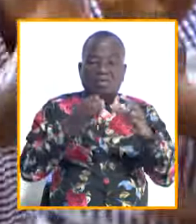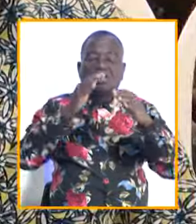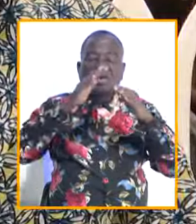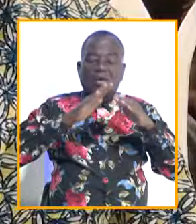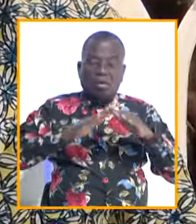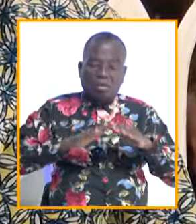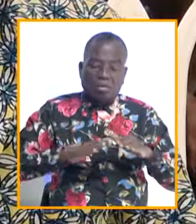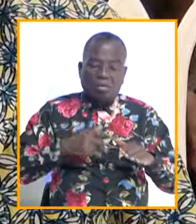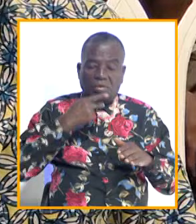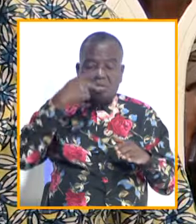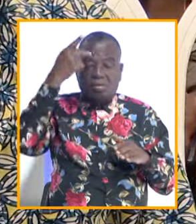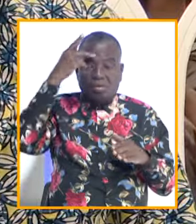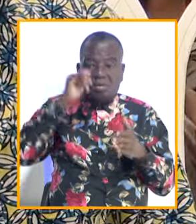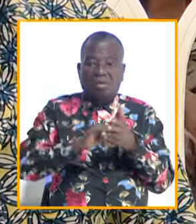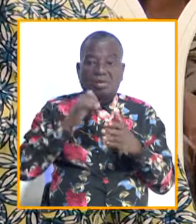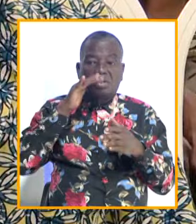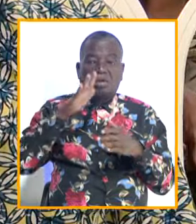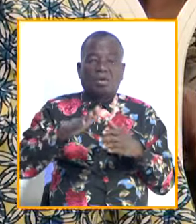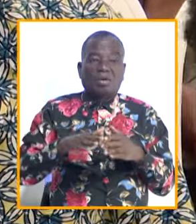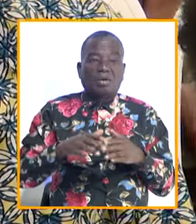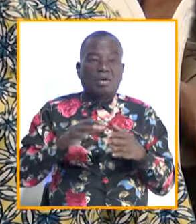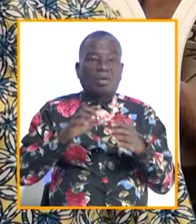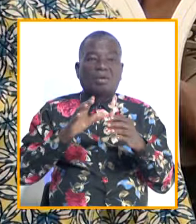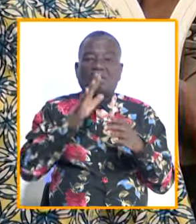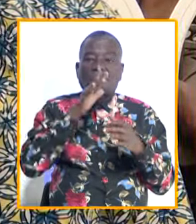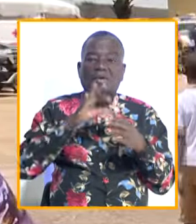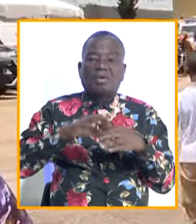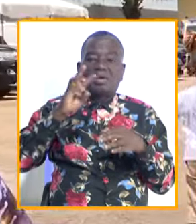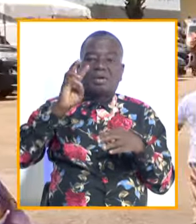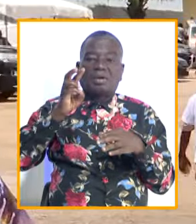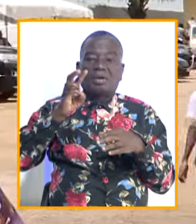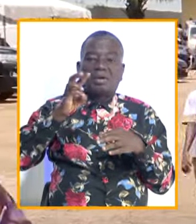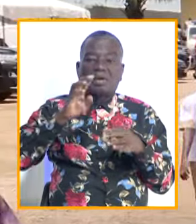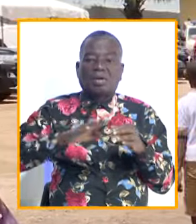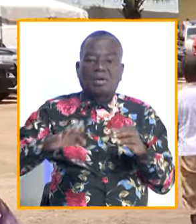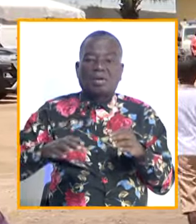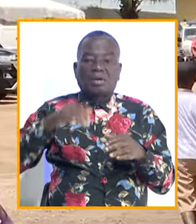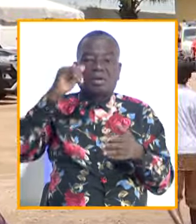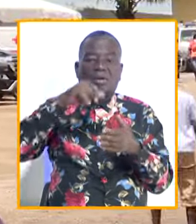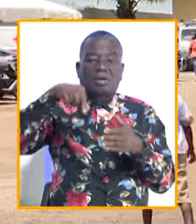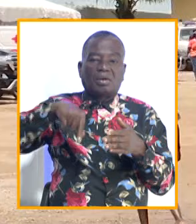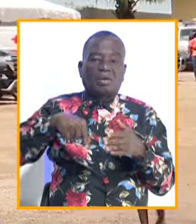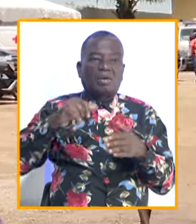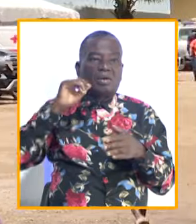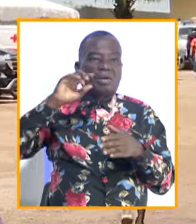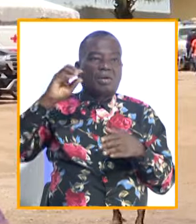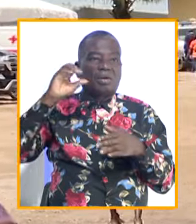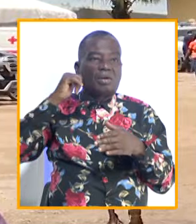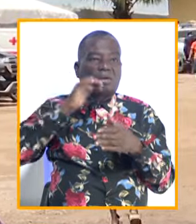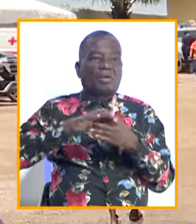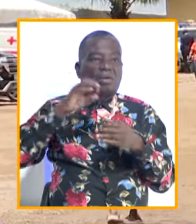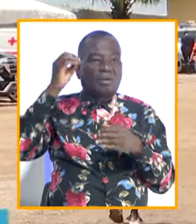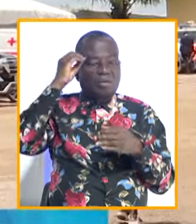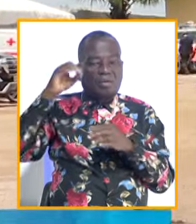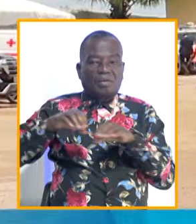souffle aux parents. Cette dame, mère de 6 enfants, exprime son soulagement. Ce que la première dame a fait, vraiment ça